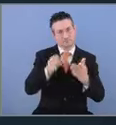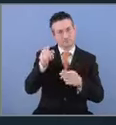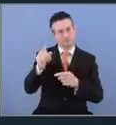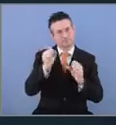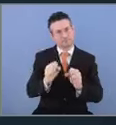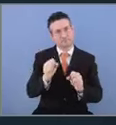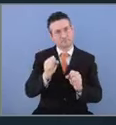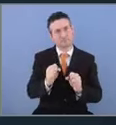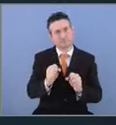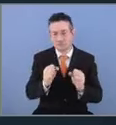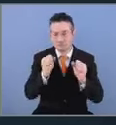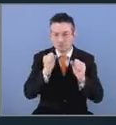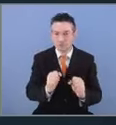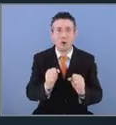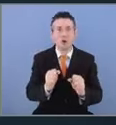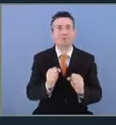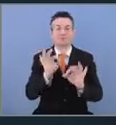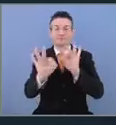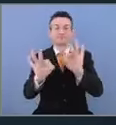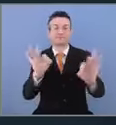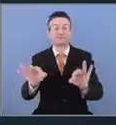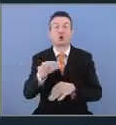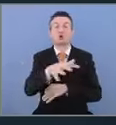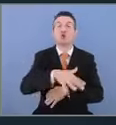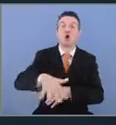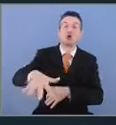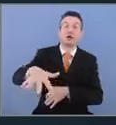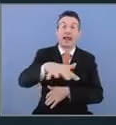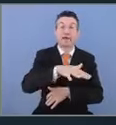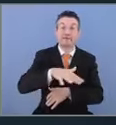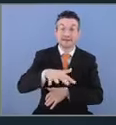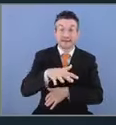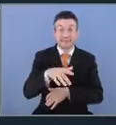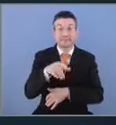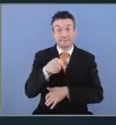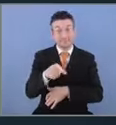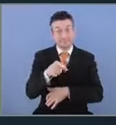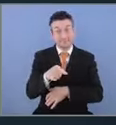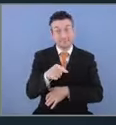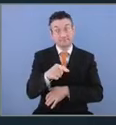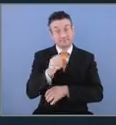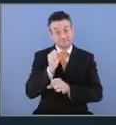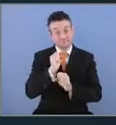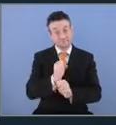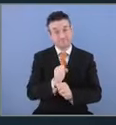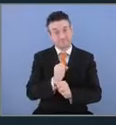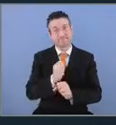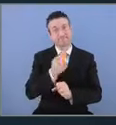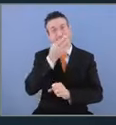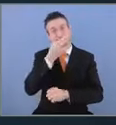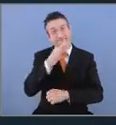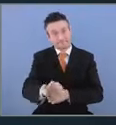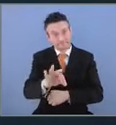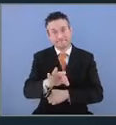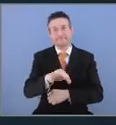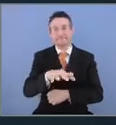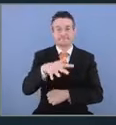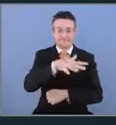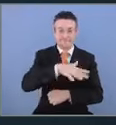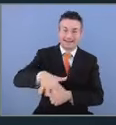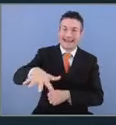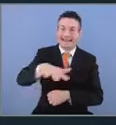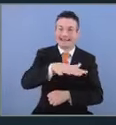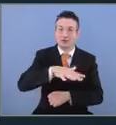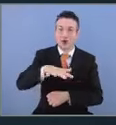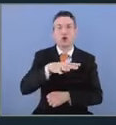indicazioni geografiche possono essere segnale di una capacità del territorio di generarle, e quindi